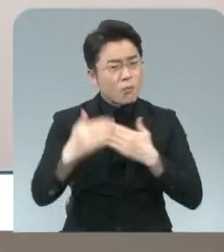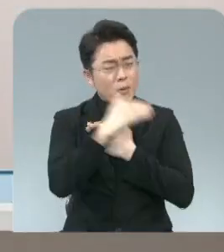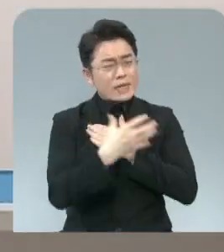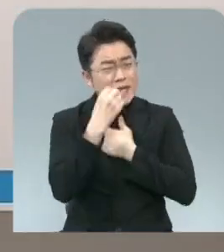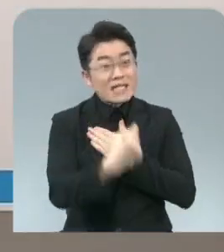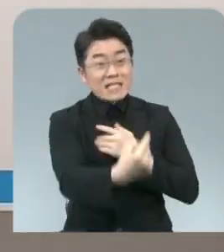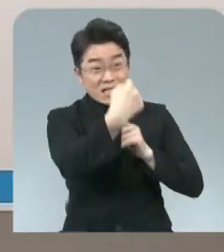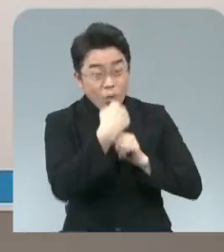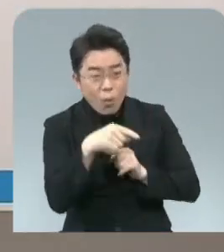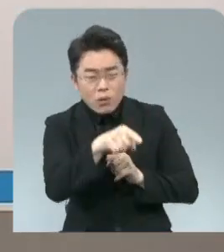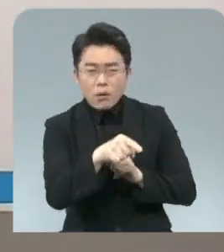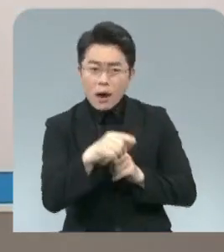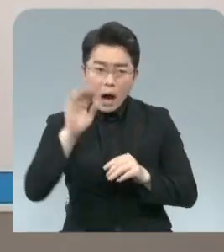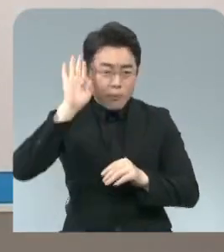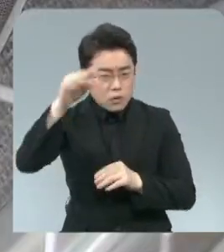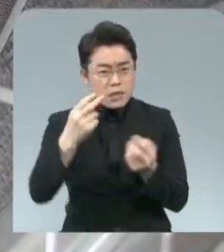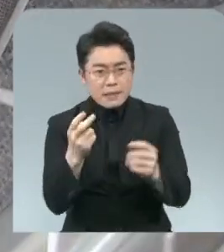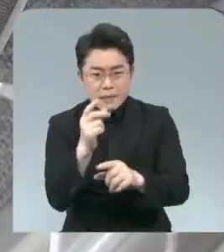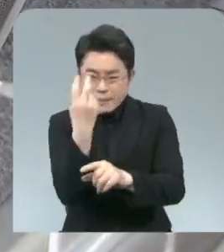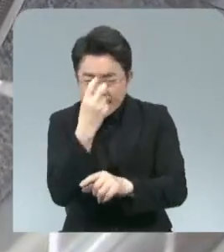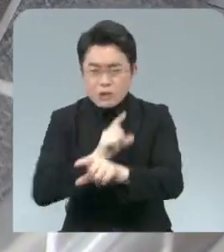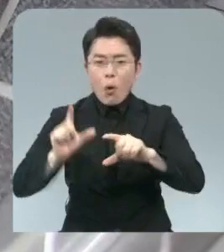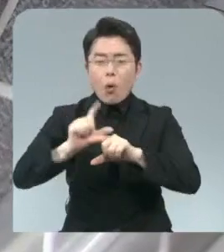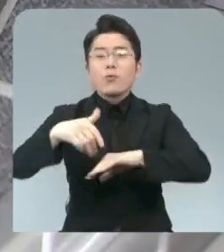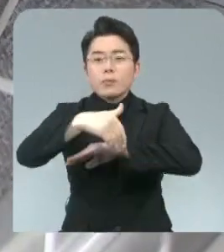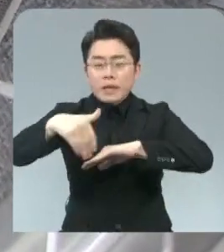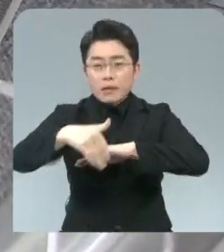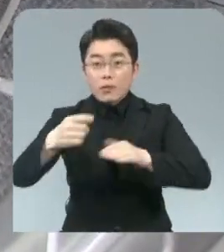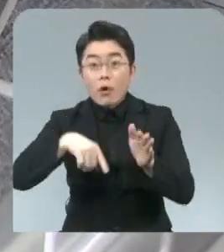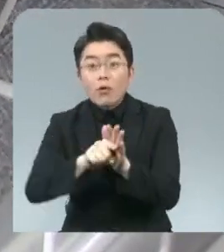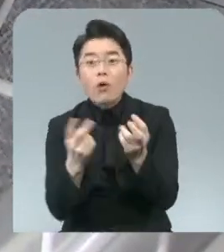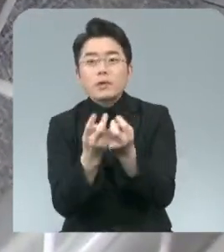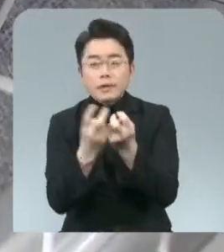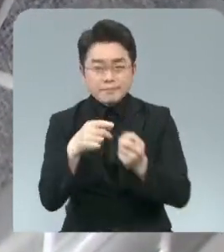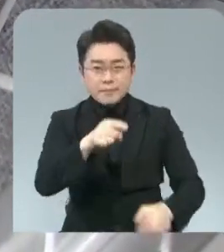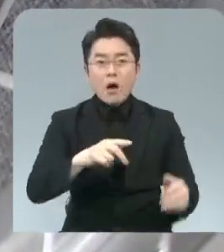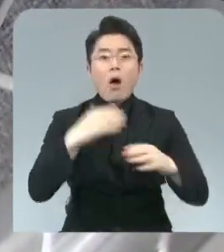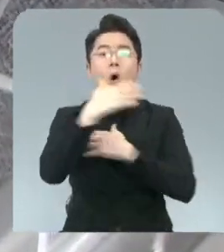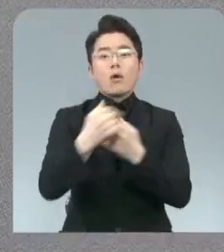반응을 더 적극적으로 방지하기 위해 건강보험